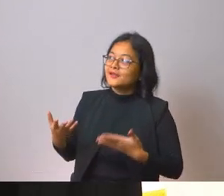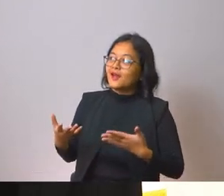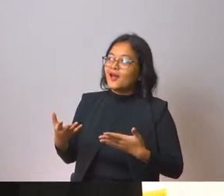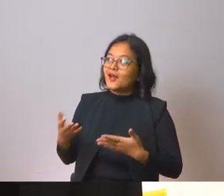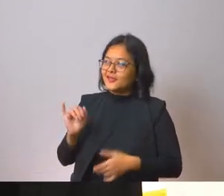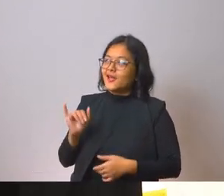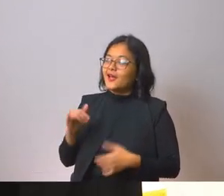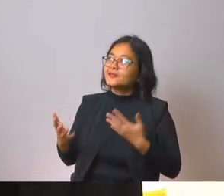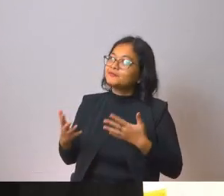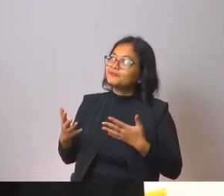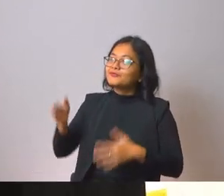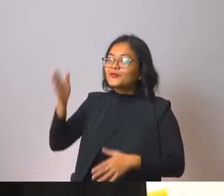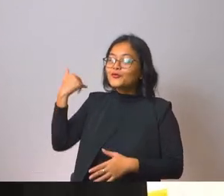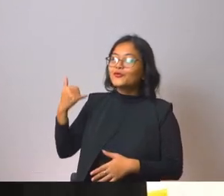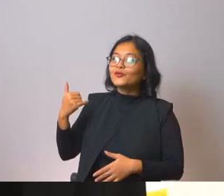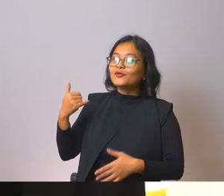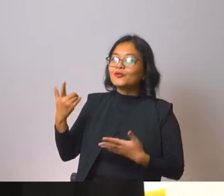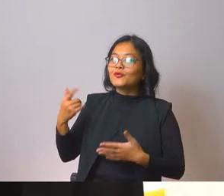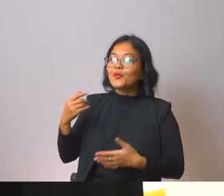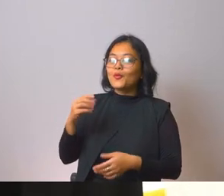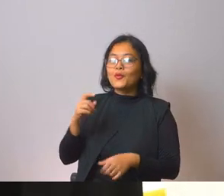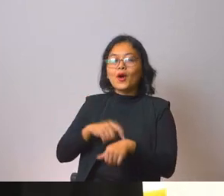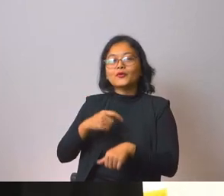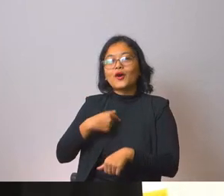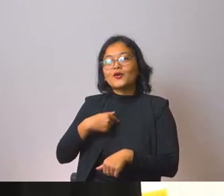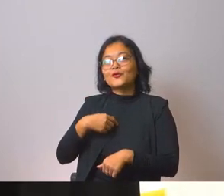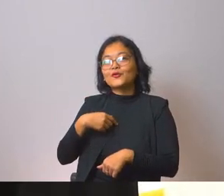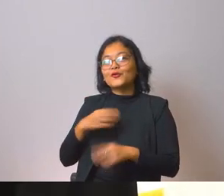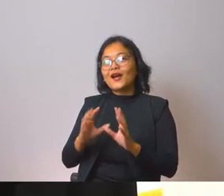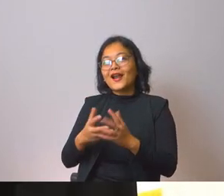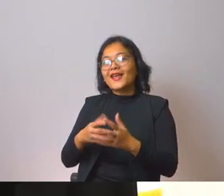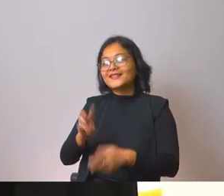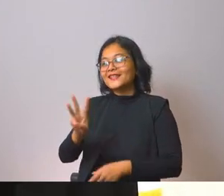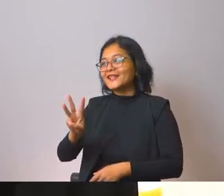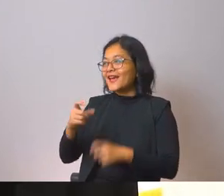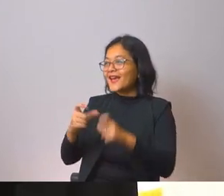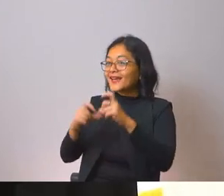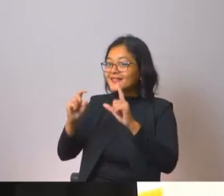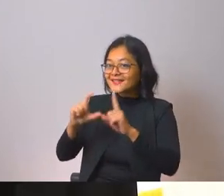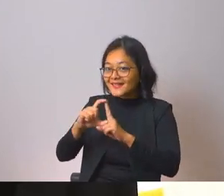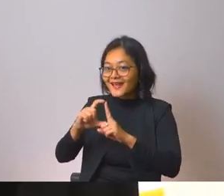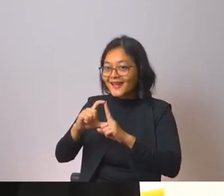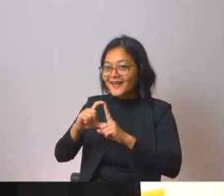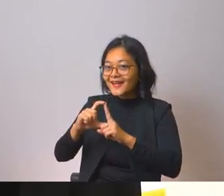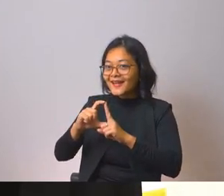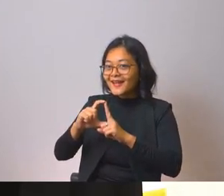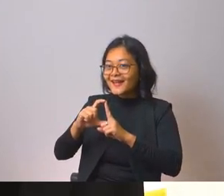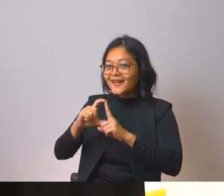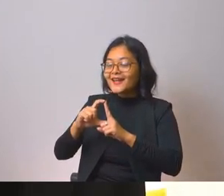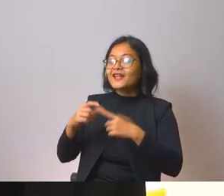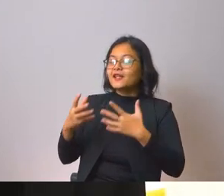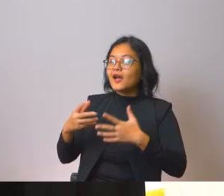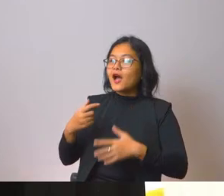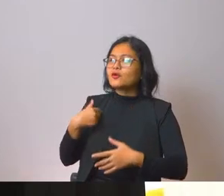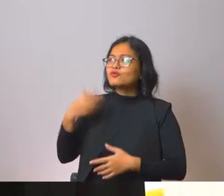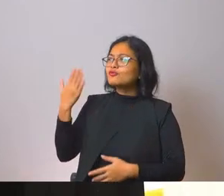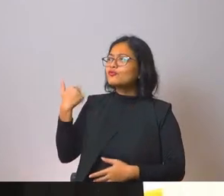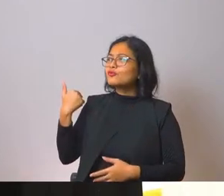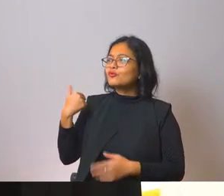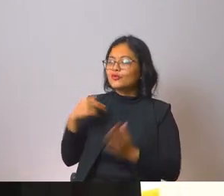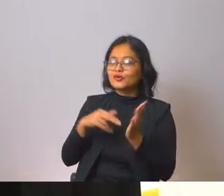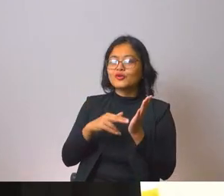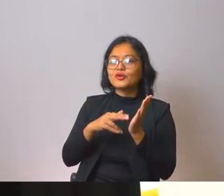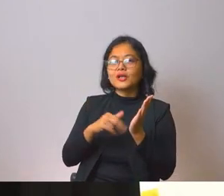kelas 3 SD, kemudian instead of dimarahin gitu ya kalau gak ranking tapi dikasih iming-iming